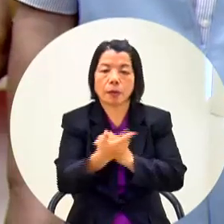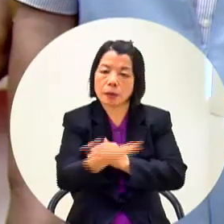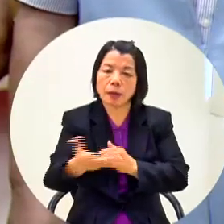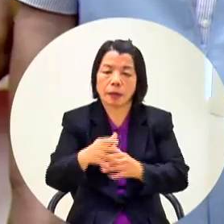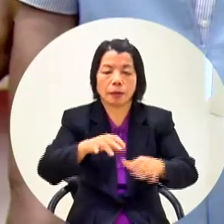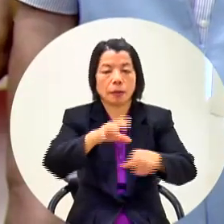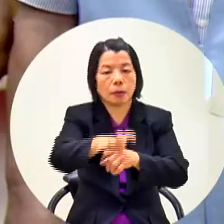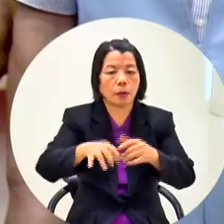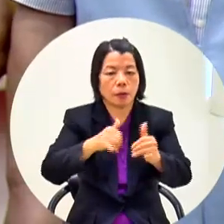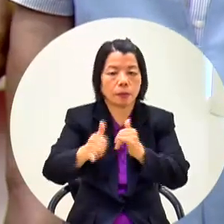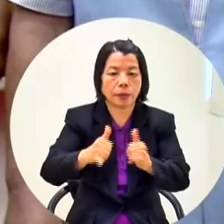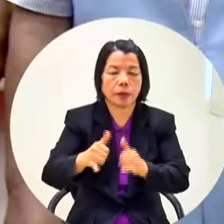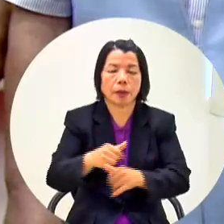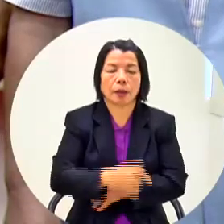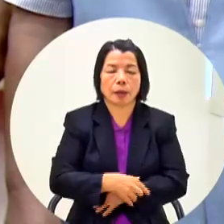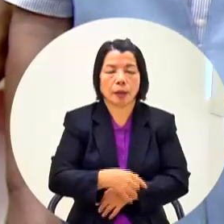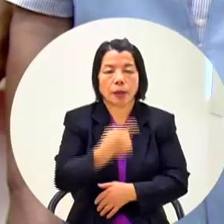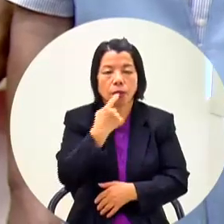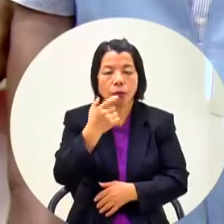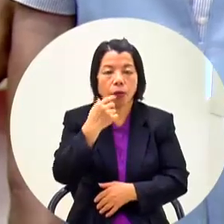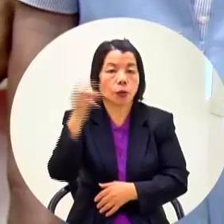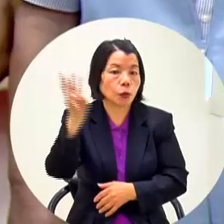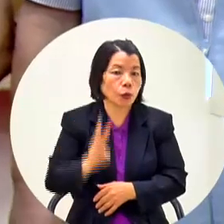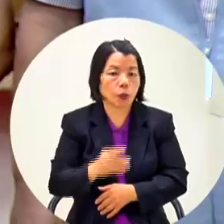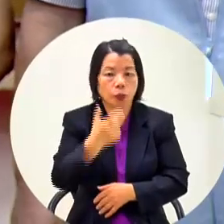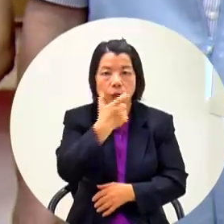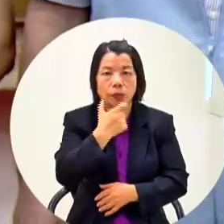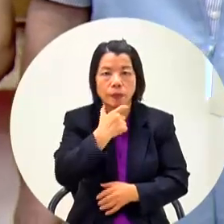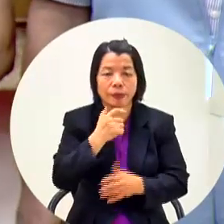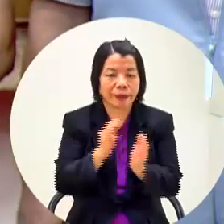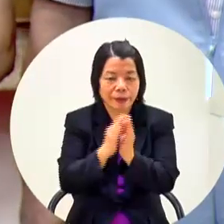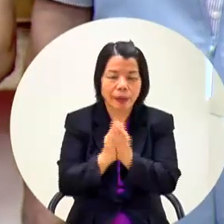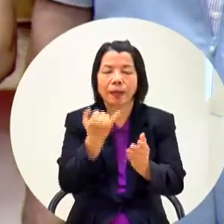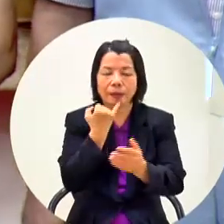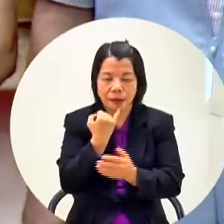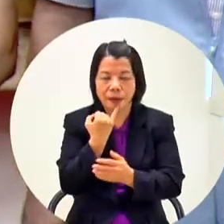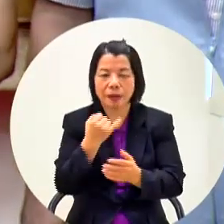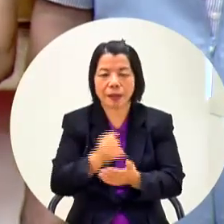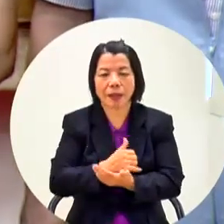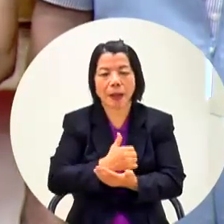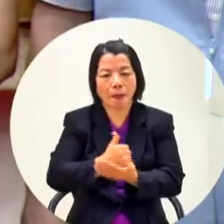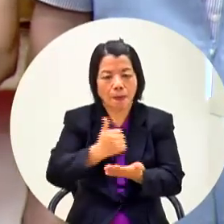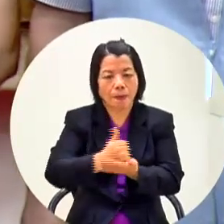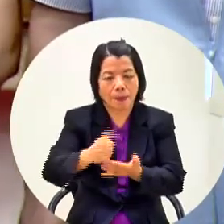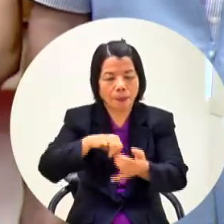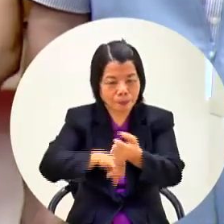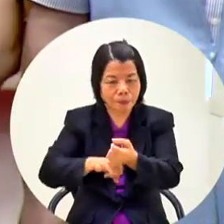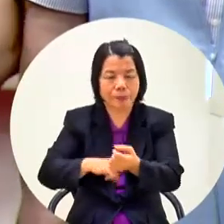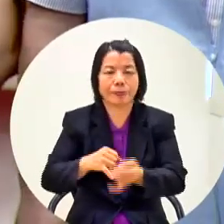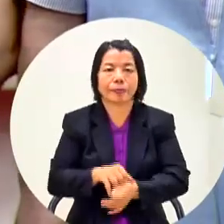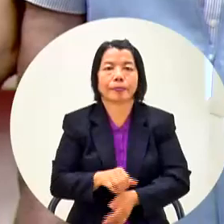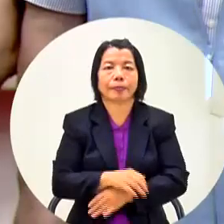个水蜜桃销出去，也欢迎各位广大的市民踊跃订购，谢谢。